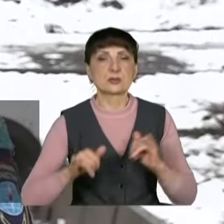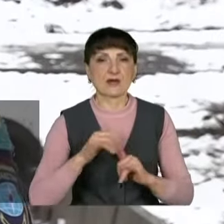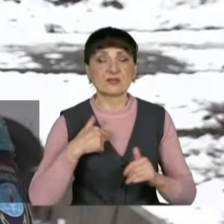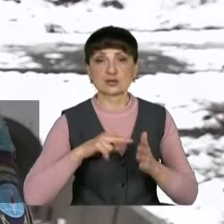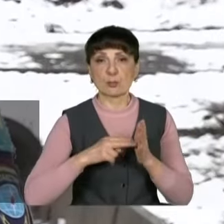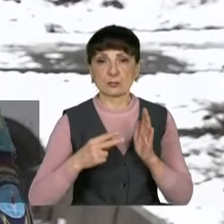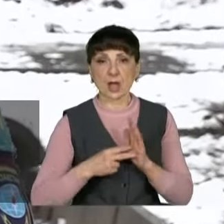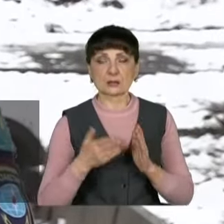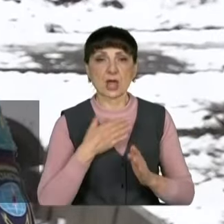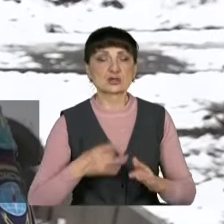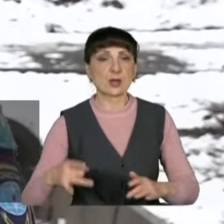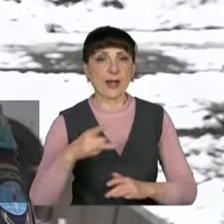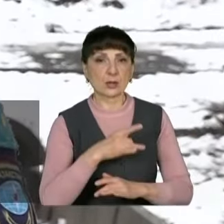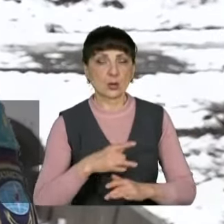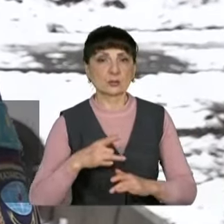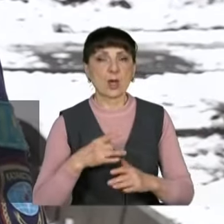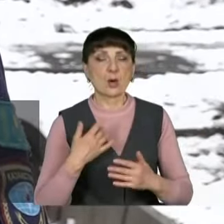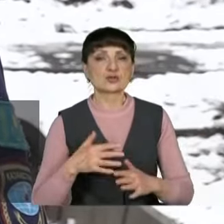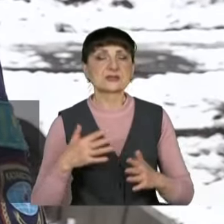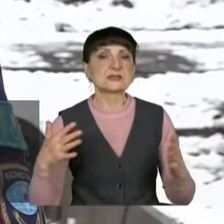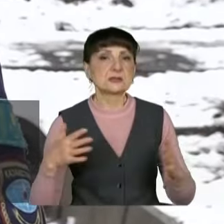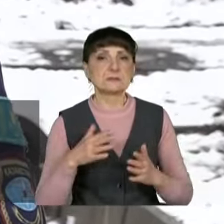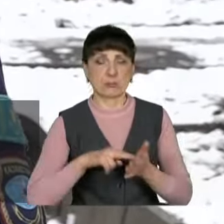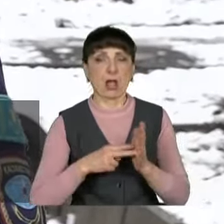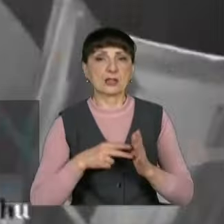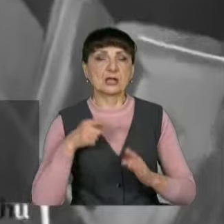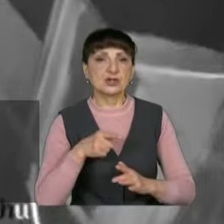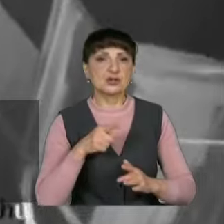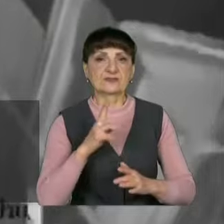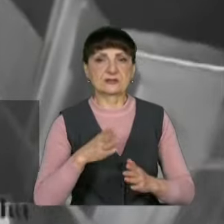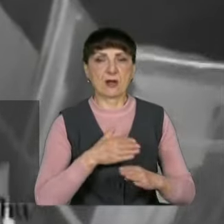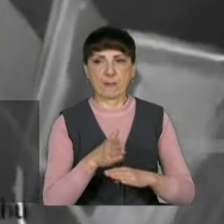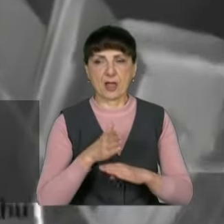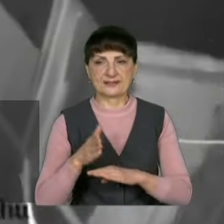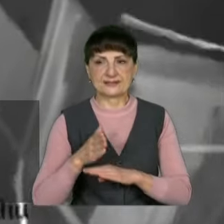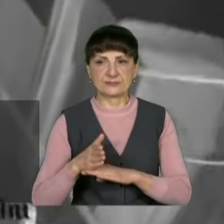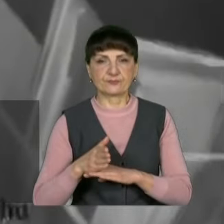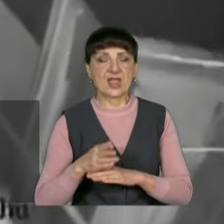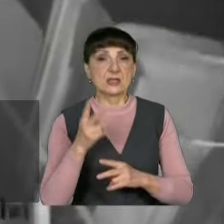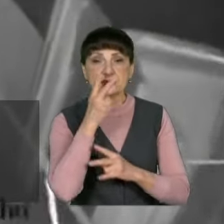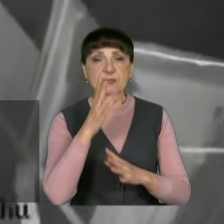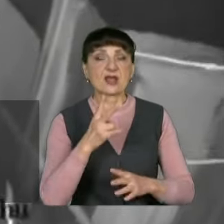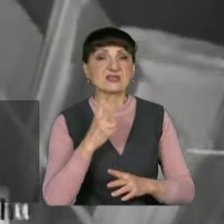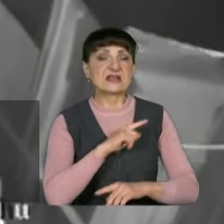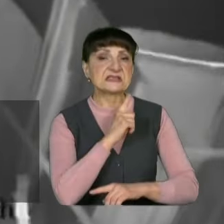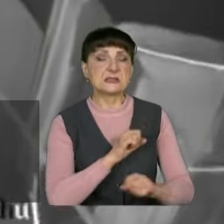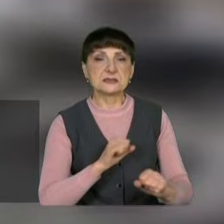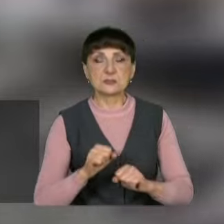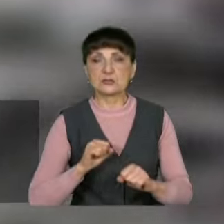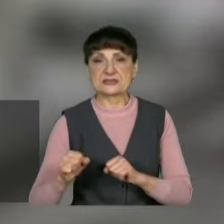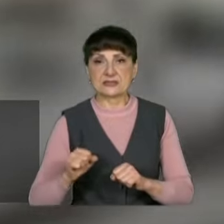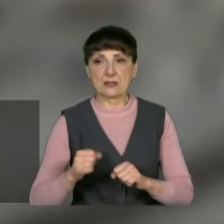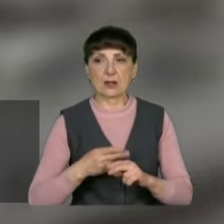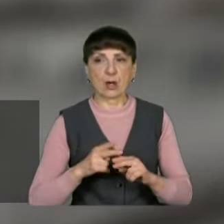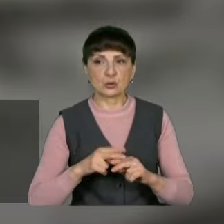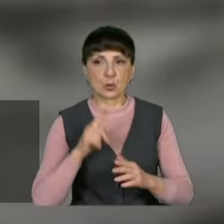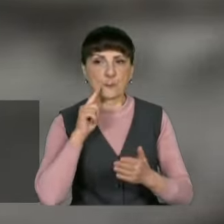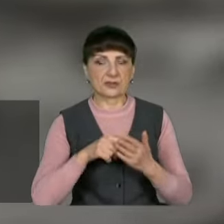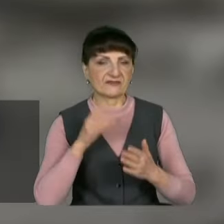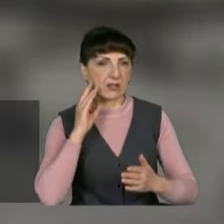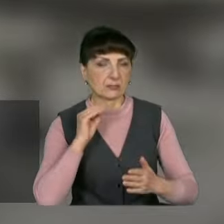планах по нашему району обойти свыше 1900 квартир. Между тем, несмотря на два сильных землетрясения, которые произошли в